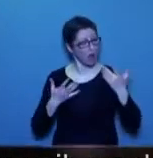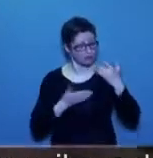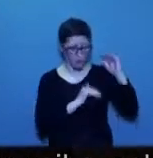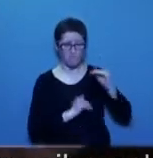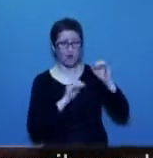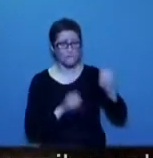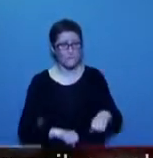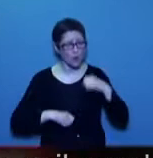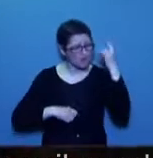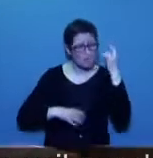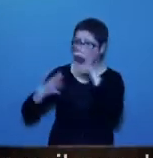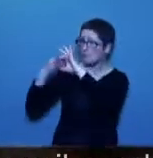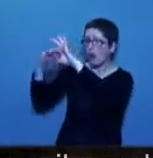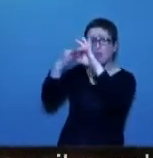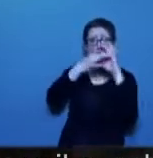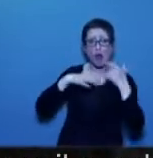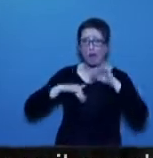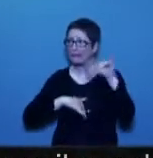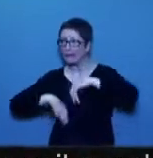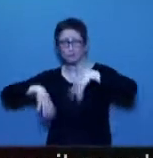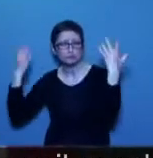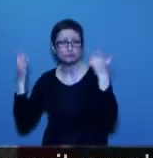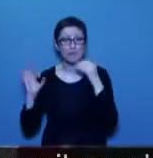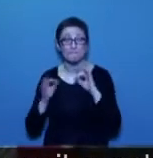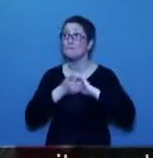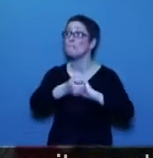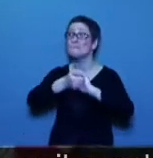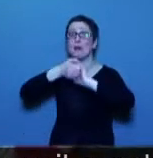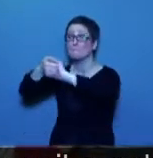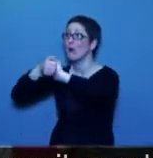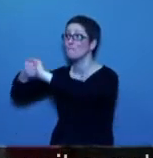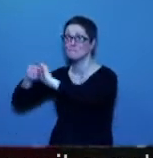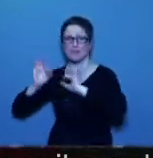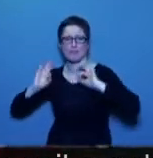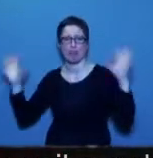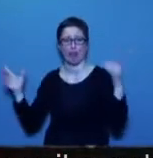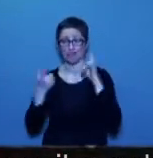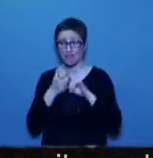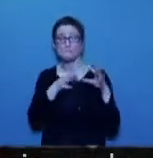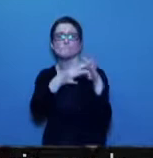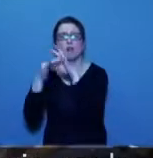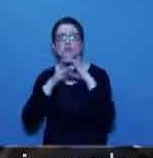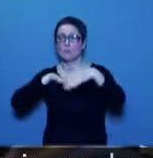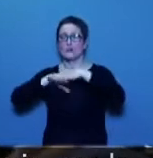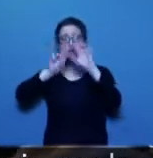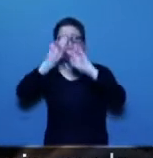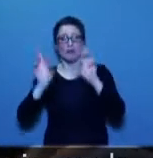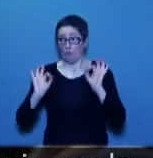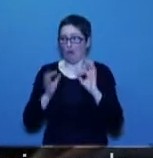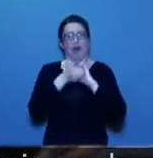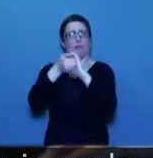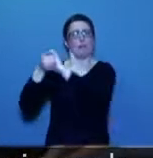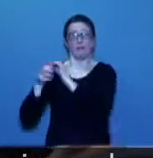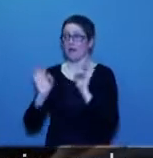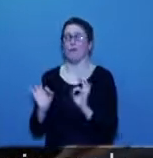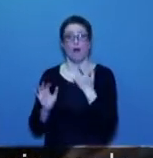liens, quels que soient les rapports, il n'y a pas d'amis dans la relation politique internationale. Ça n'existe pas. Il y a